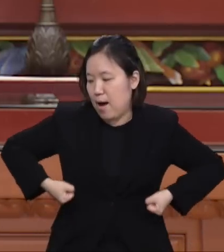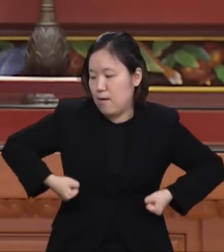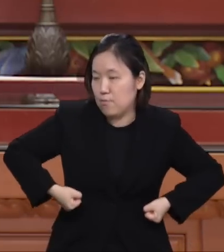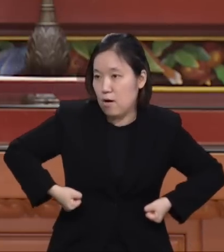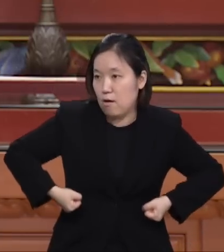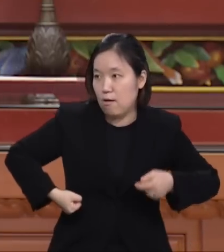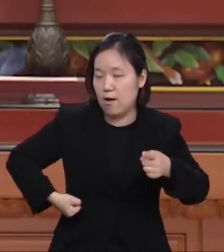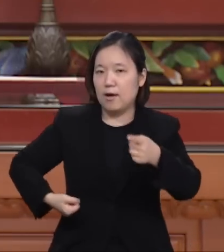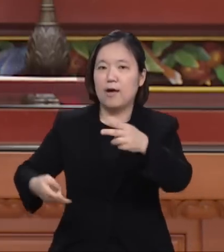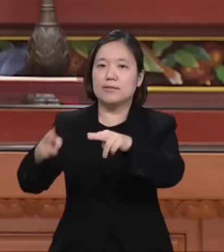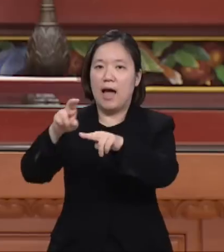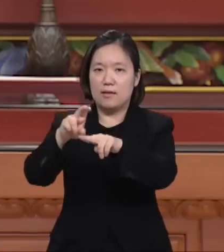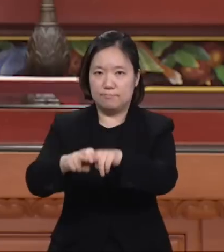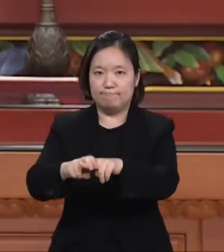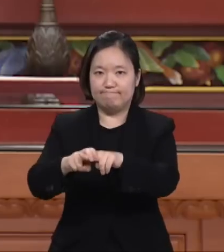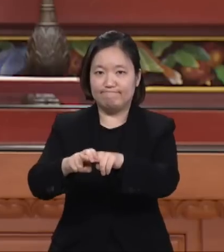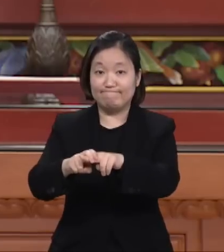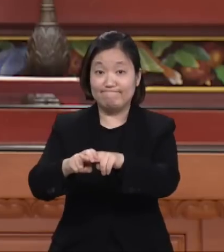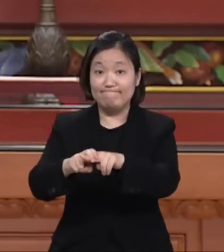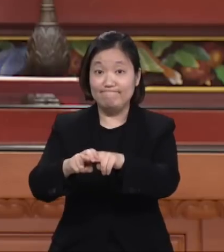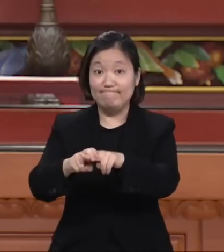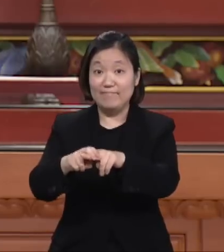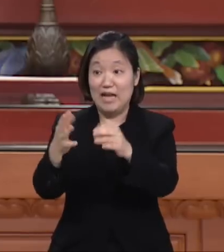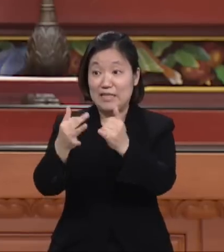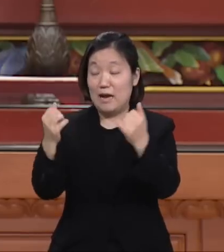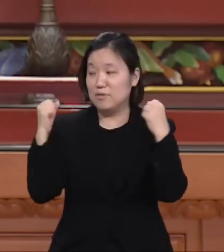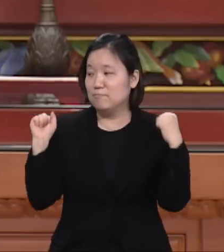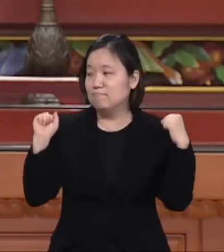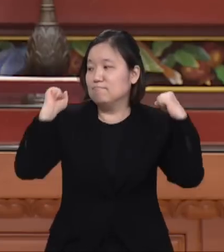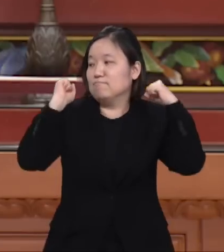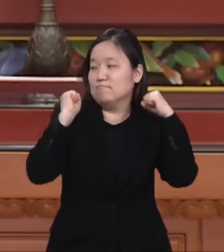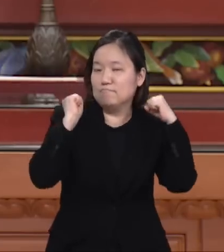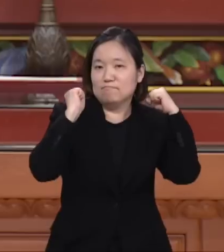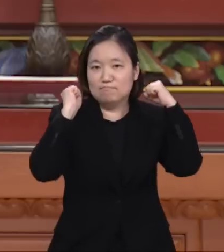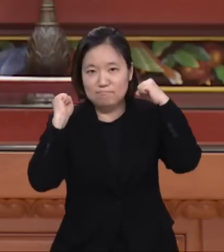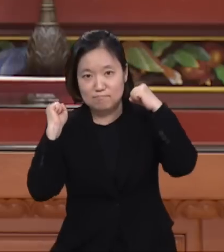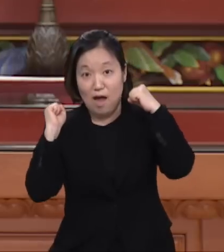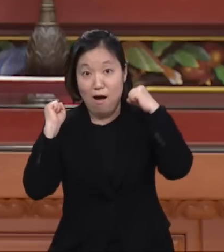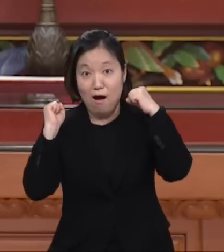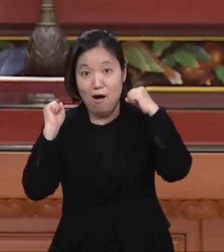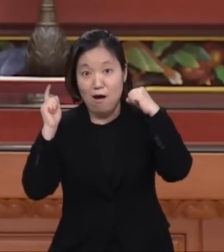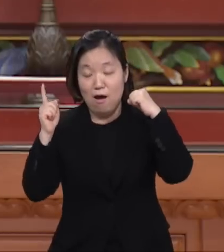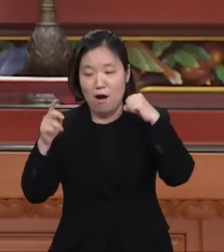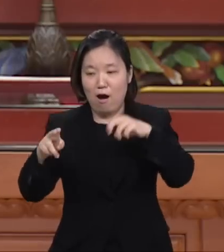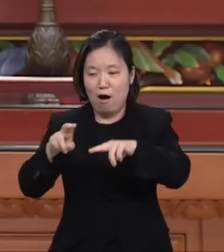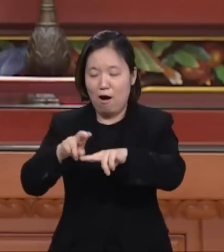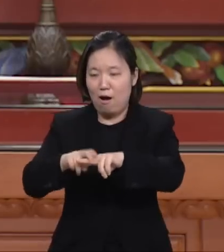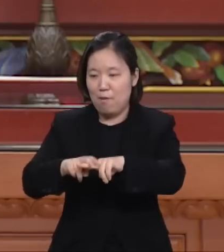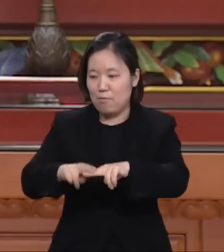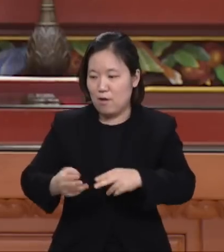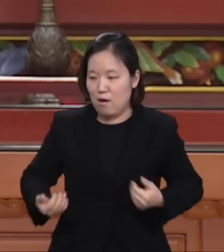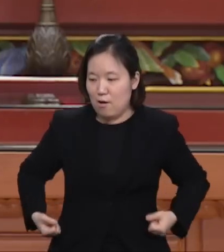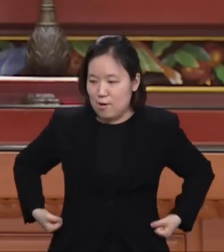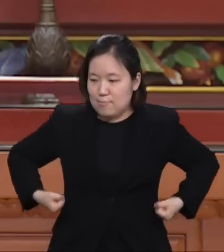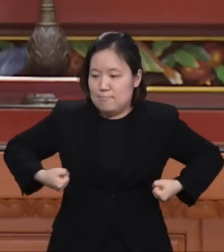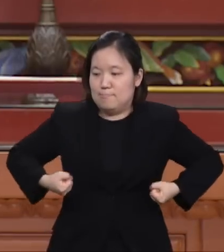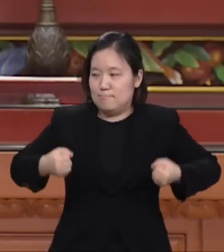가마에 탁 타가지고 앞뒤로 사람들의 가마를 메고 가마꾼이 가마를 베고 그